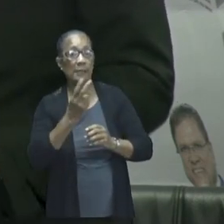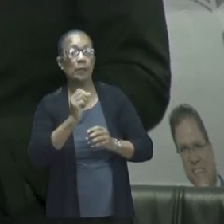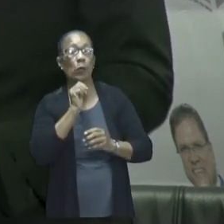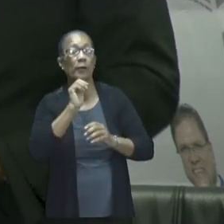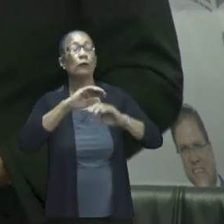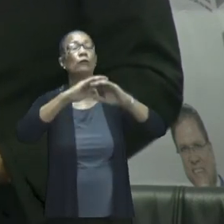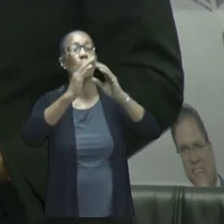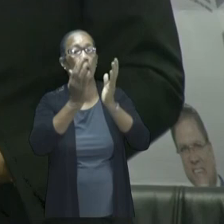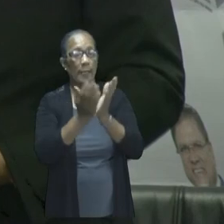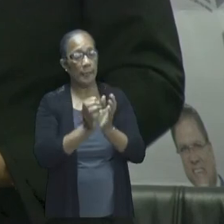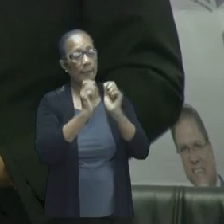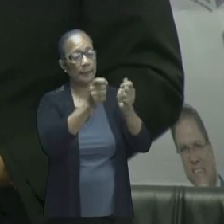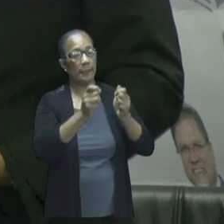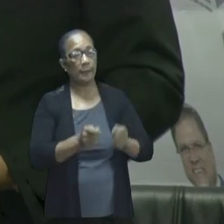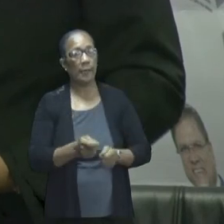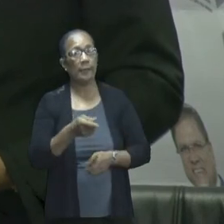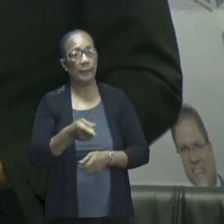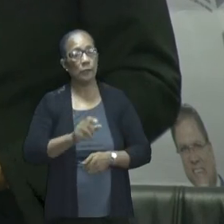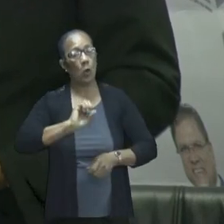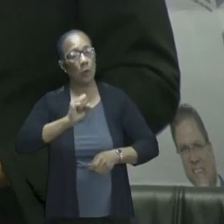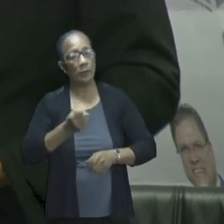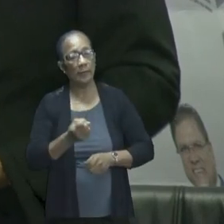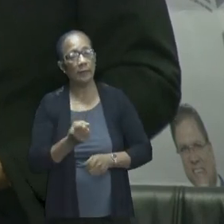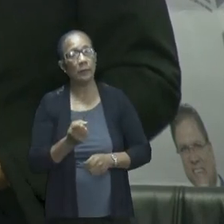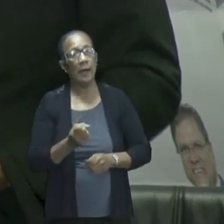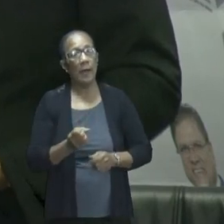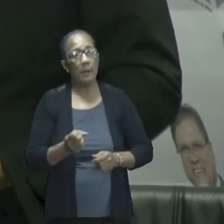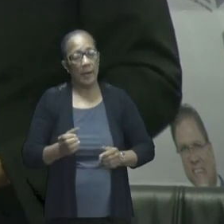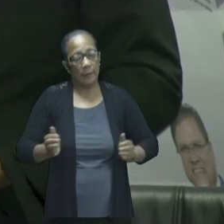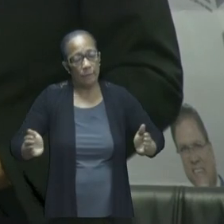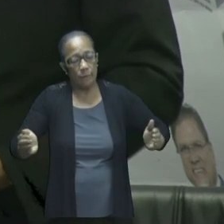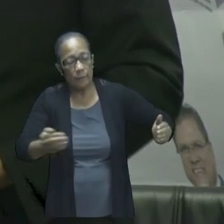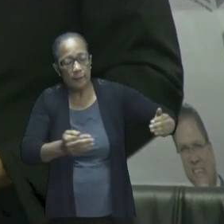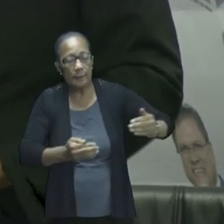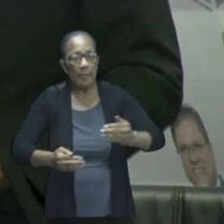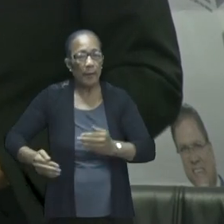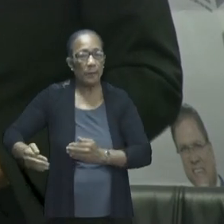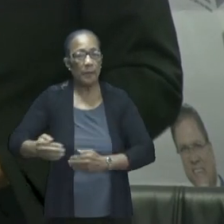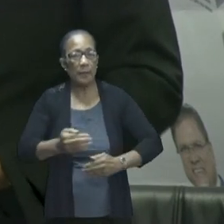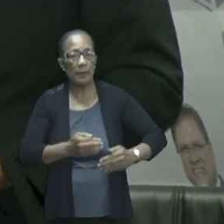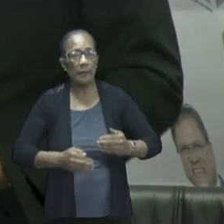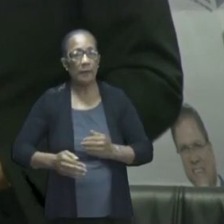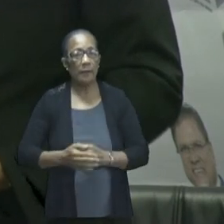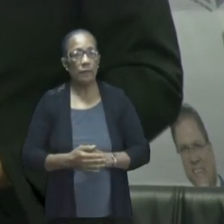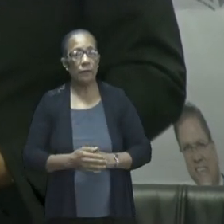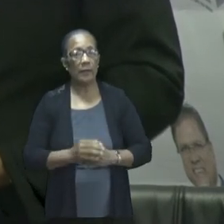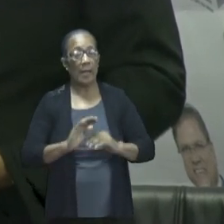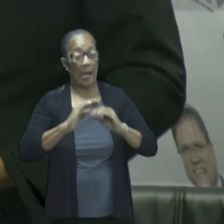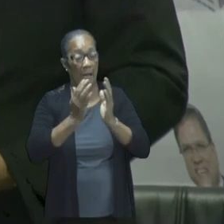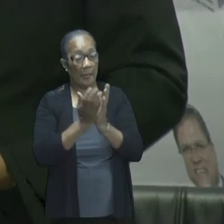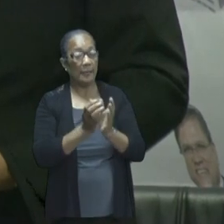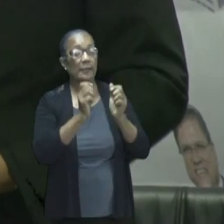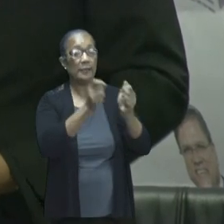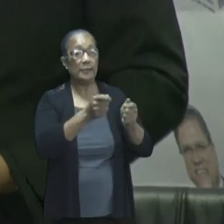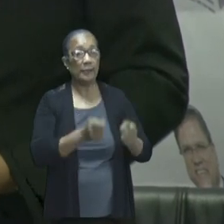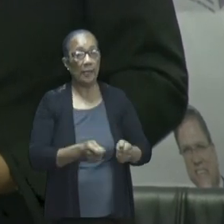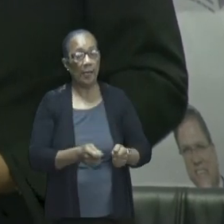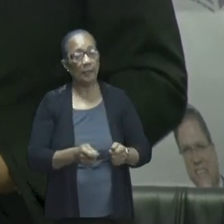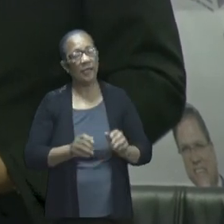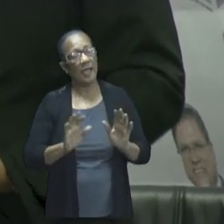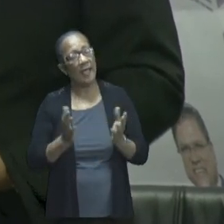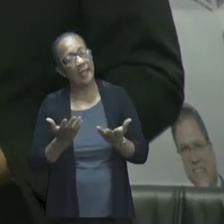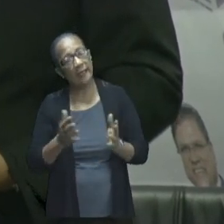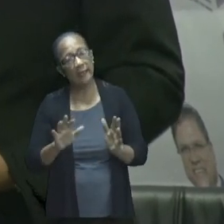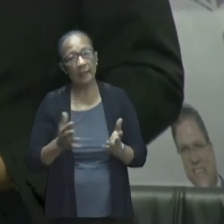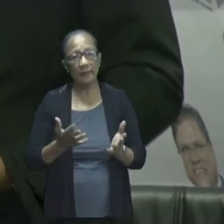een dat dit slechts een verzameling is van die feiten die resultaten die in feite